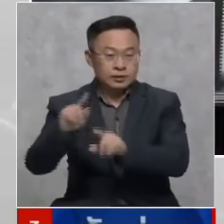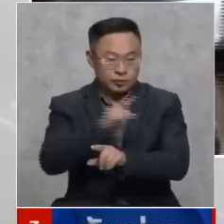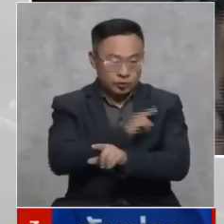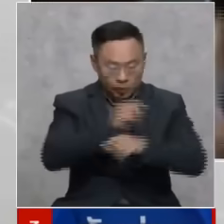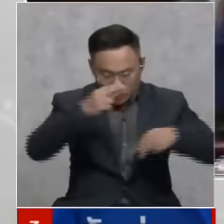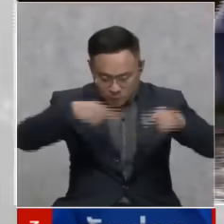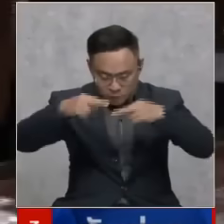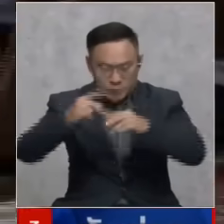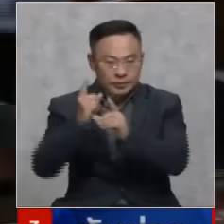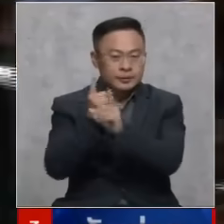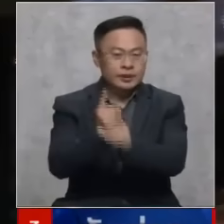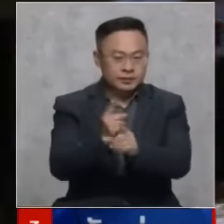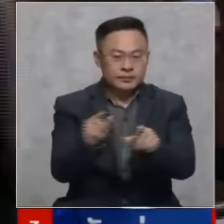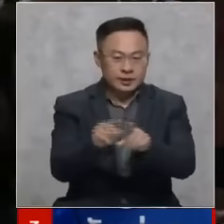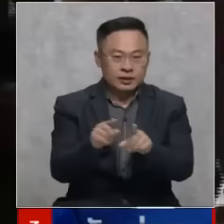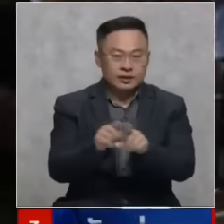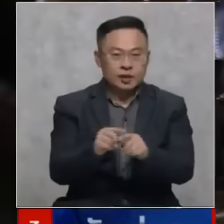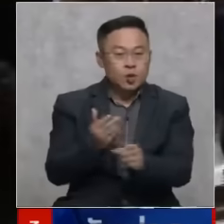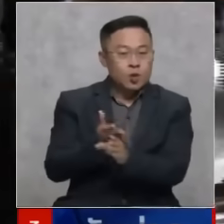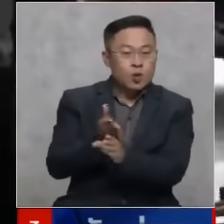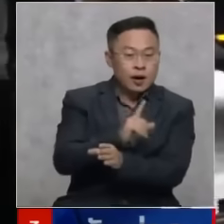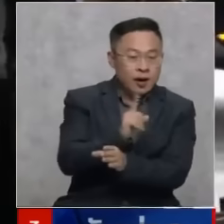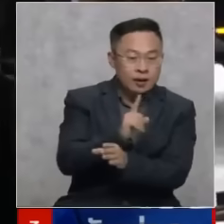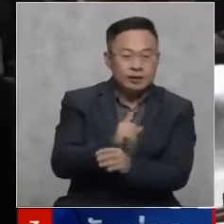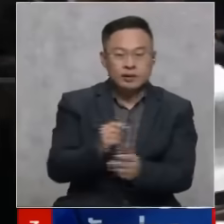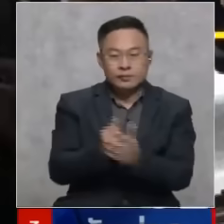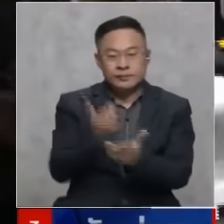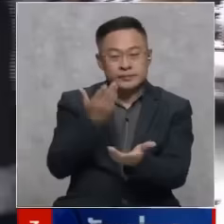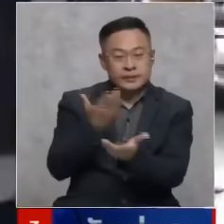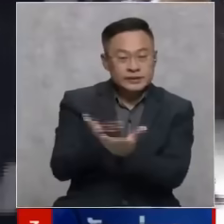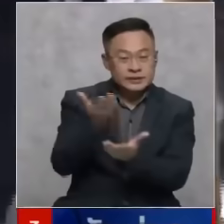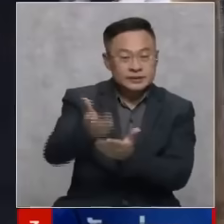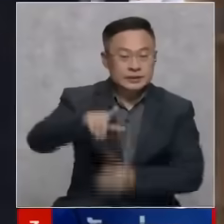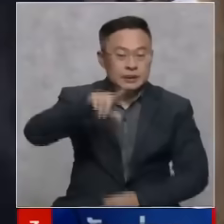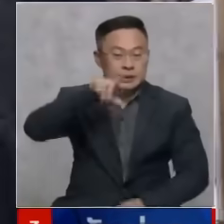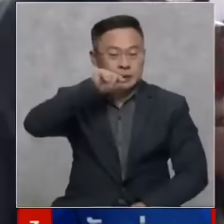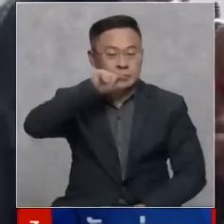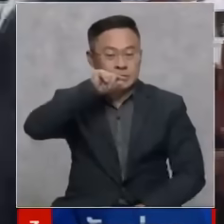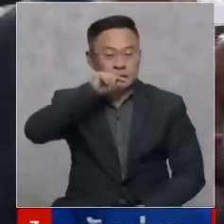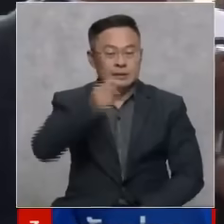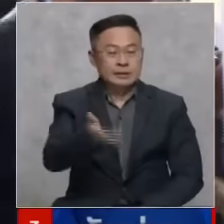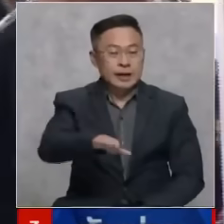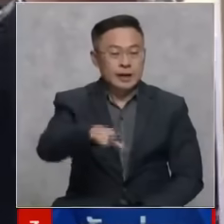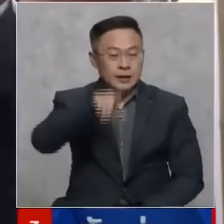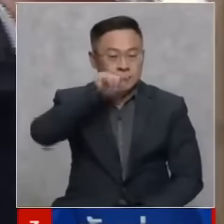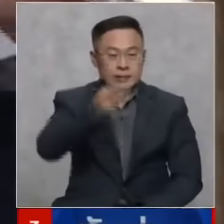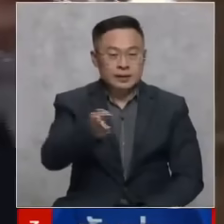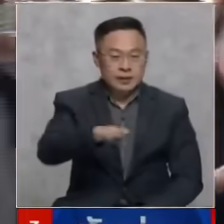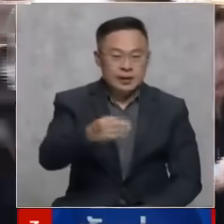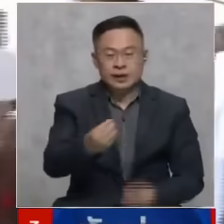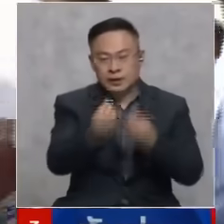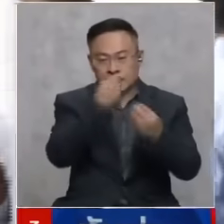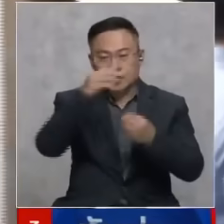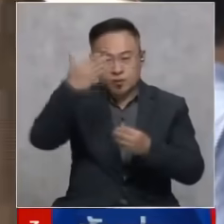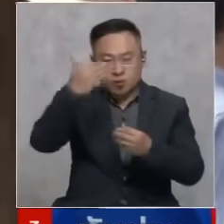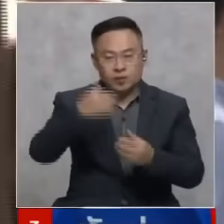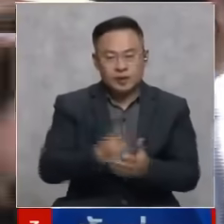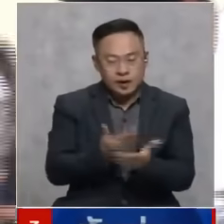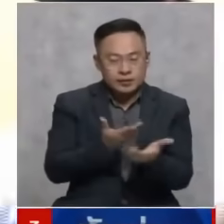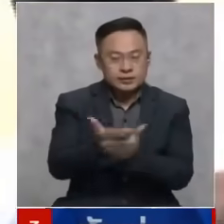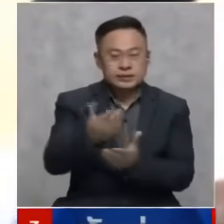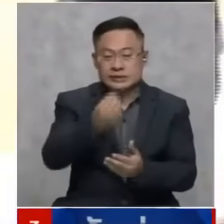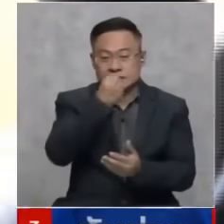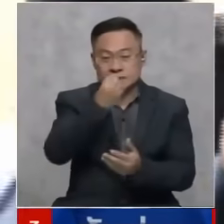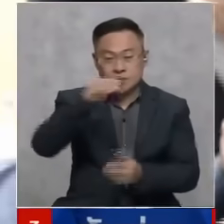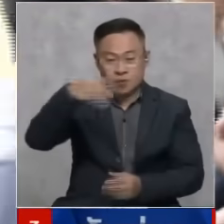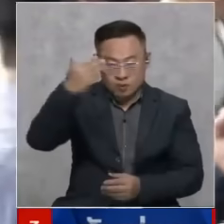ที่ขึ้นอยู่หน้าจอไหมคะก่อนที่จะไปตรวจเขื่อนก็กินไก่กันก่อนคุณผู้ชมแวะกินไก่ย่างซึ่ง พลัง อยู่เติมพลังกันก่อนเช้าๆเพรา